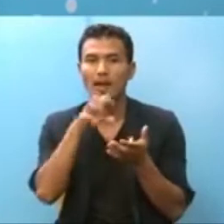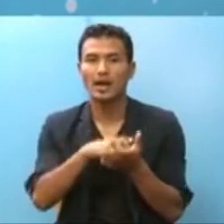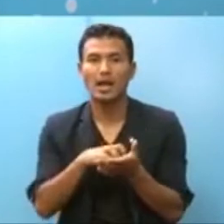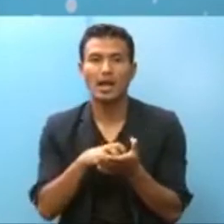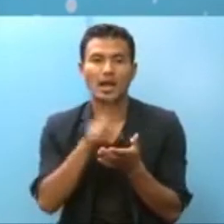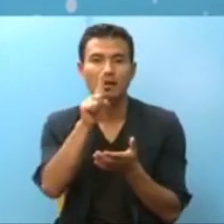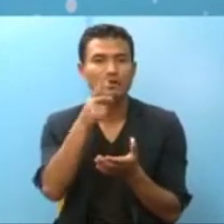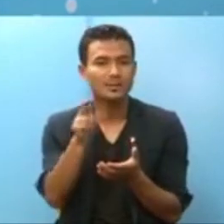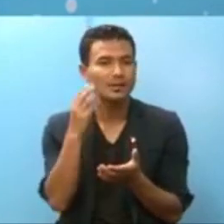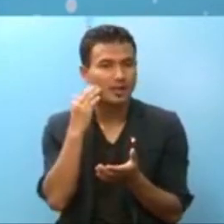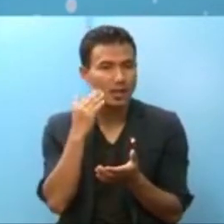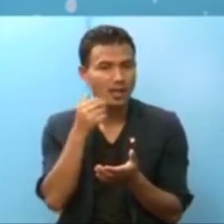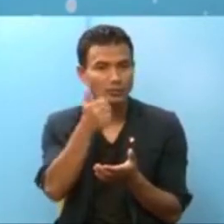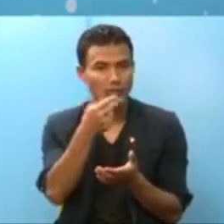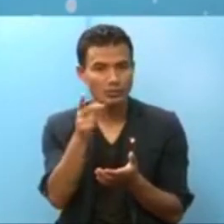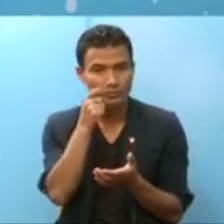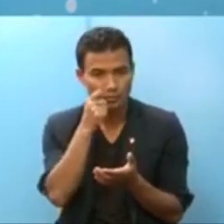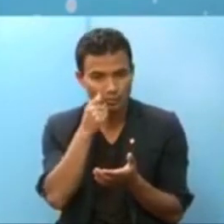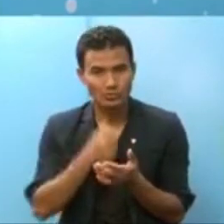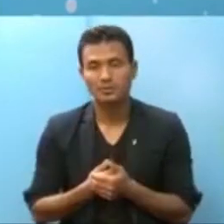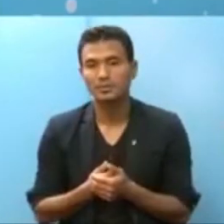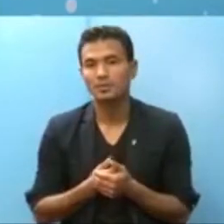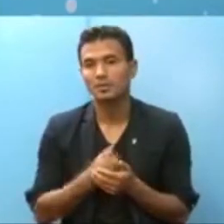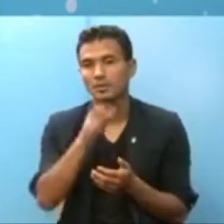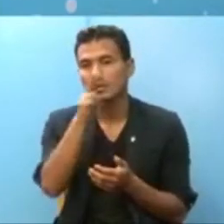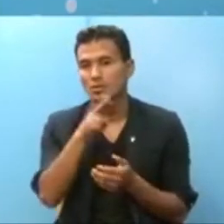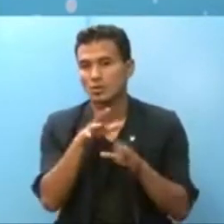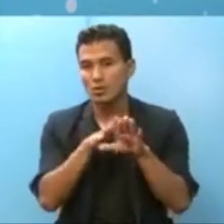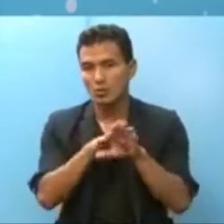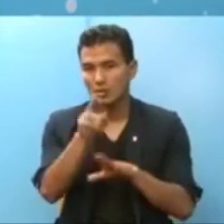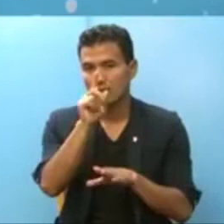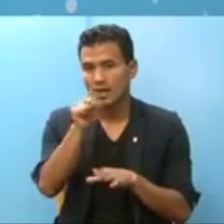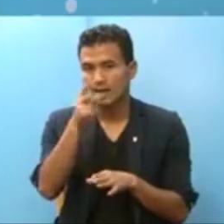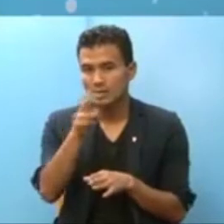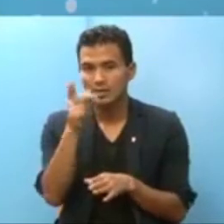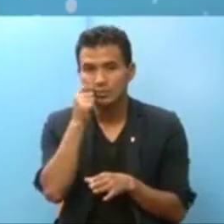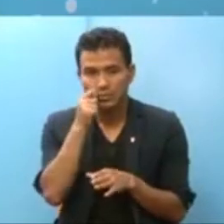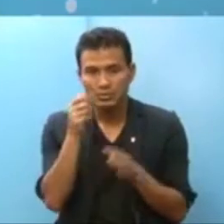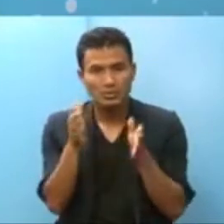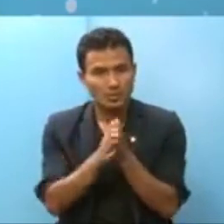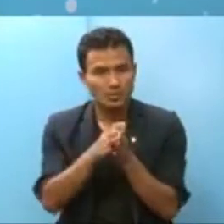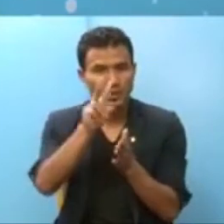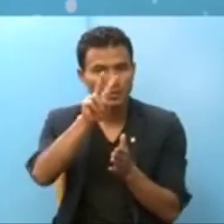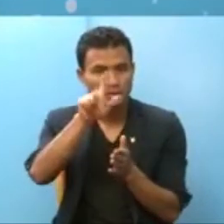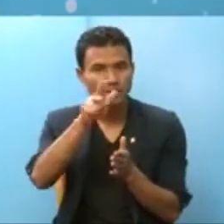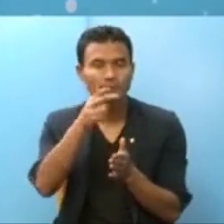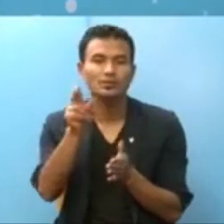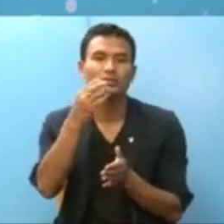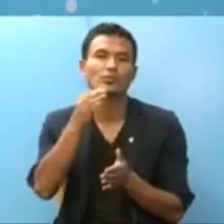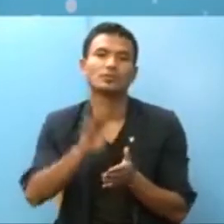एक जना महिला र छा जना पूरुष, र राउतहट का एक आर जना पूरुष गरी 27 जना